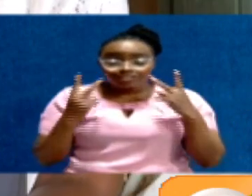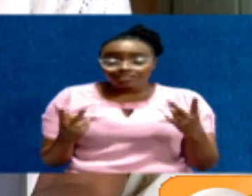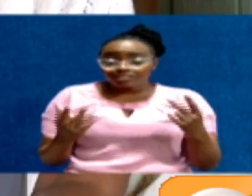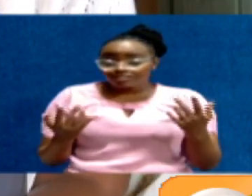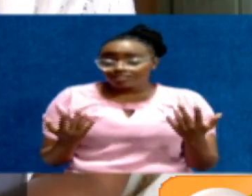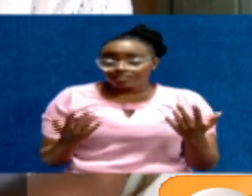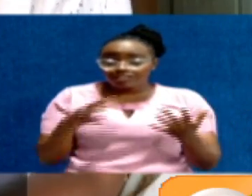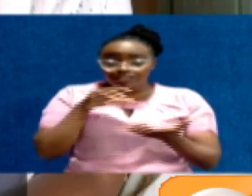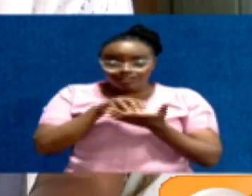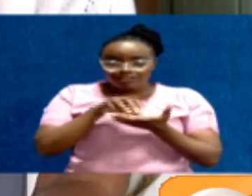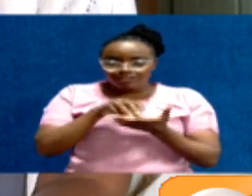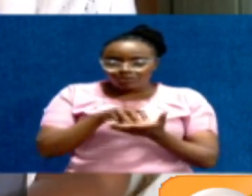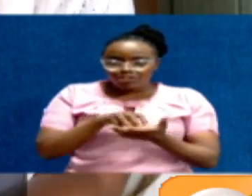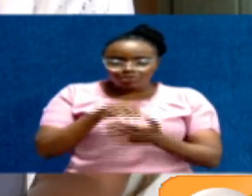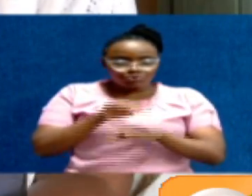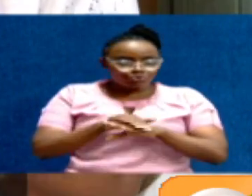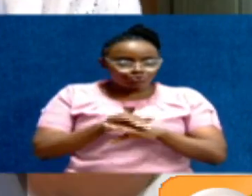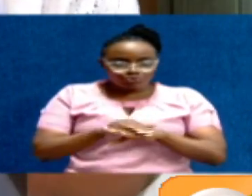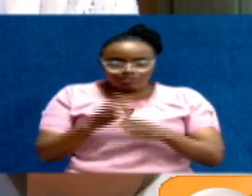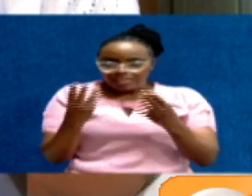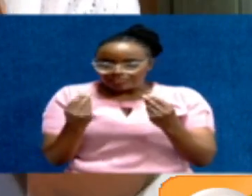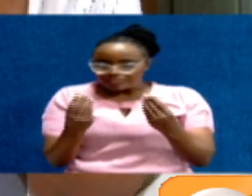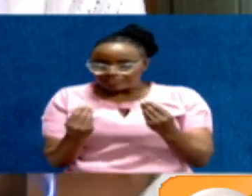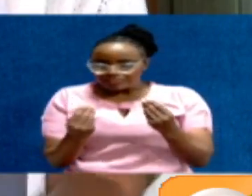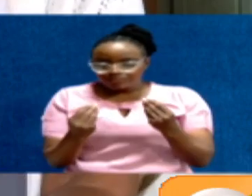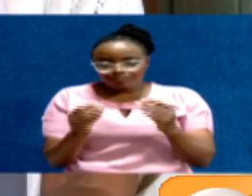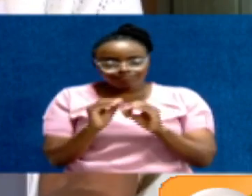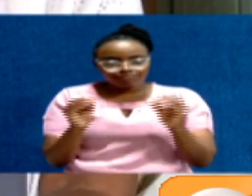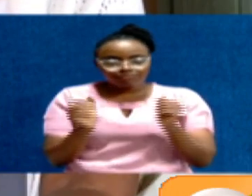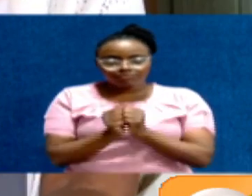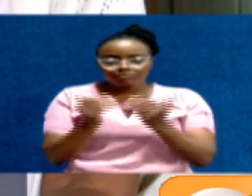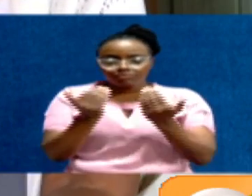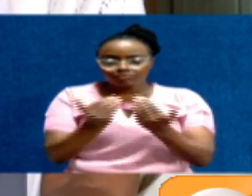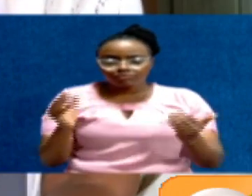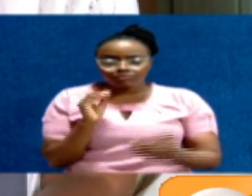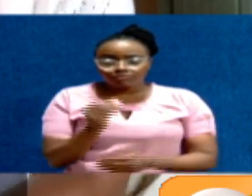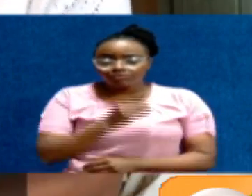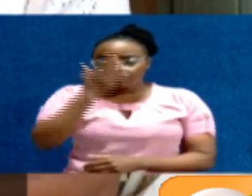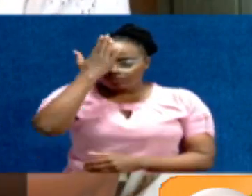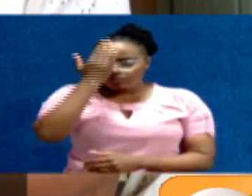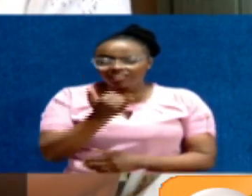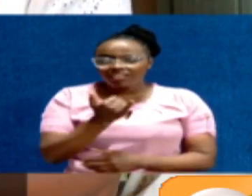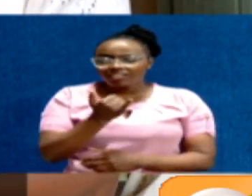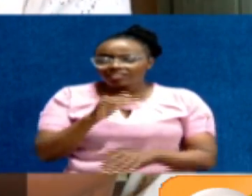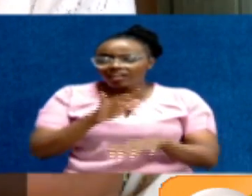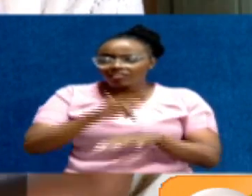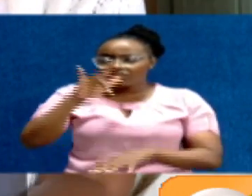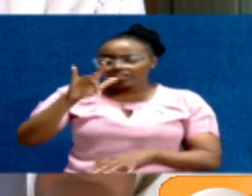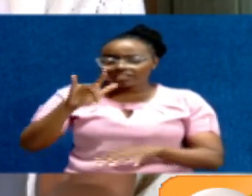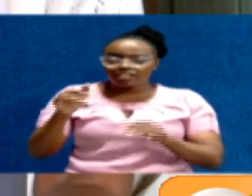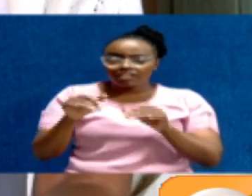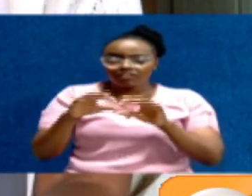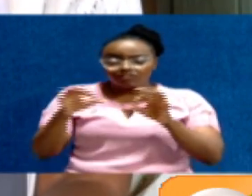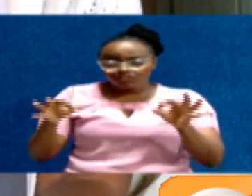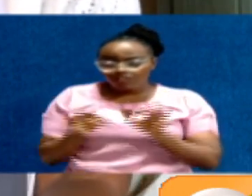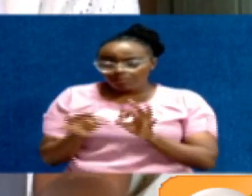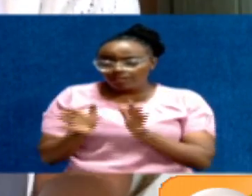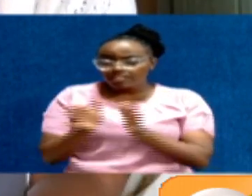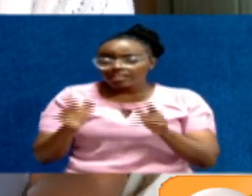Sasa unaona hali haijakuwa rahisi kwetu sisi na watoto wetu, kwa sababu ili affect the whole